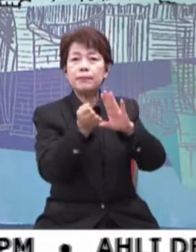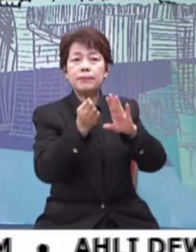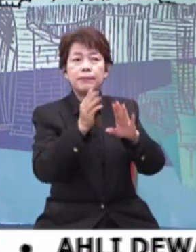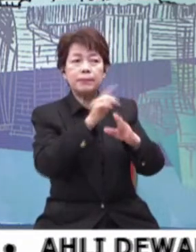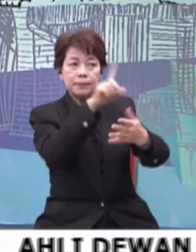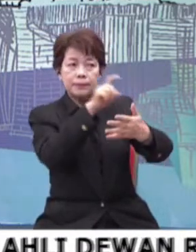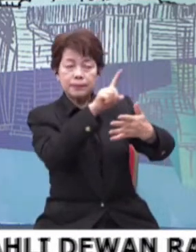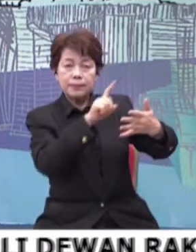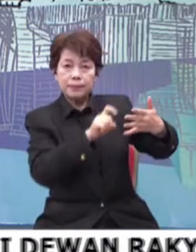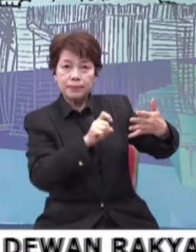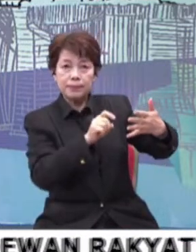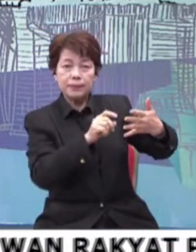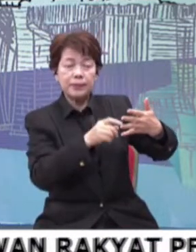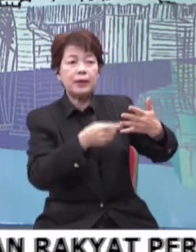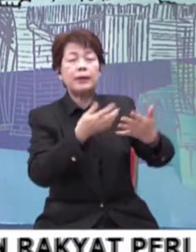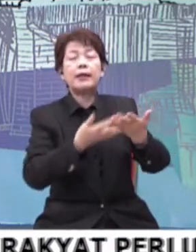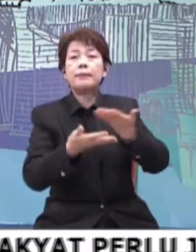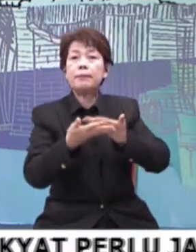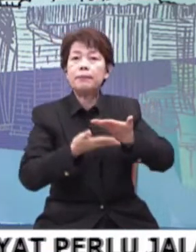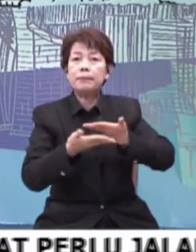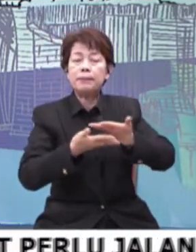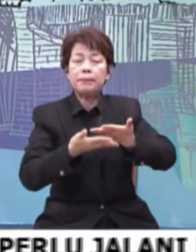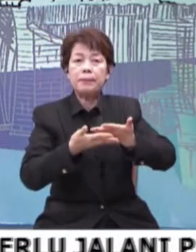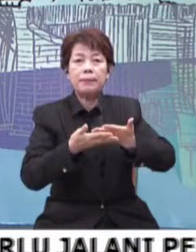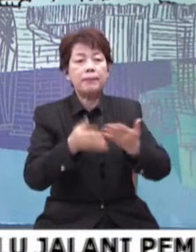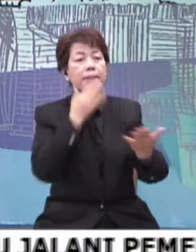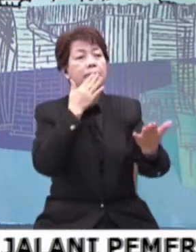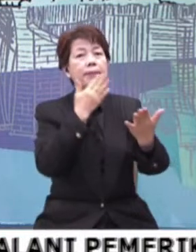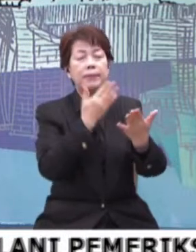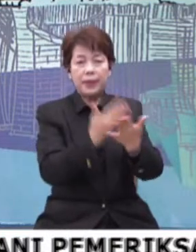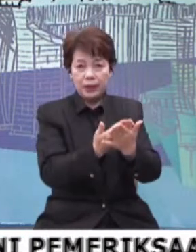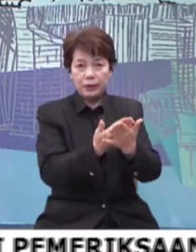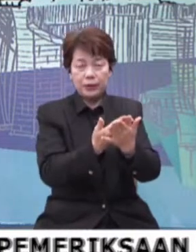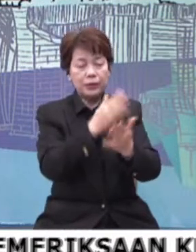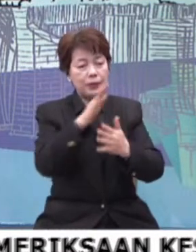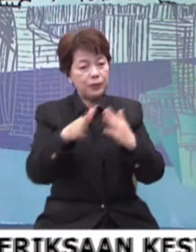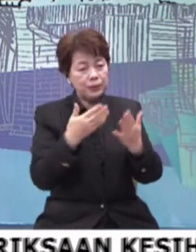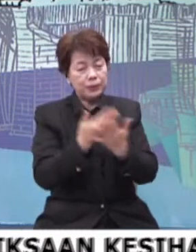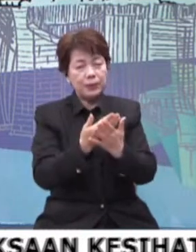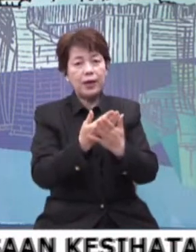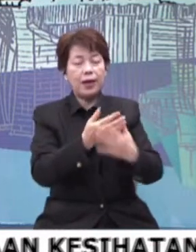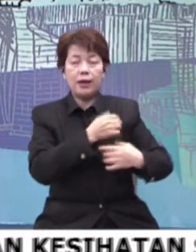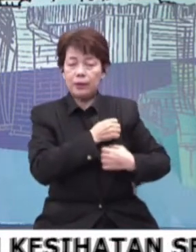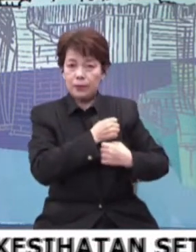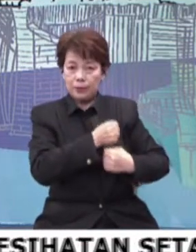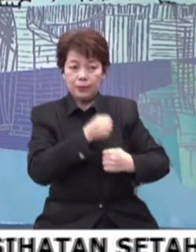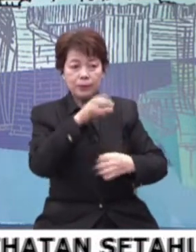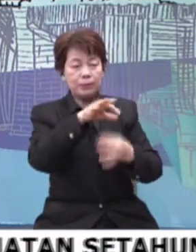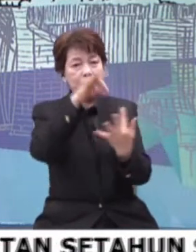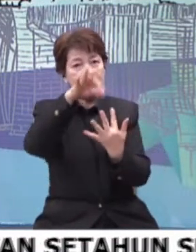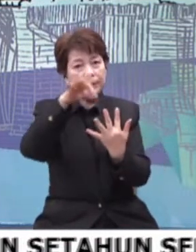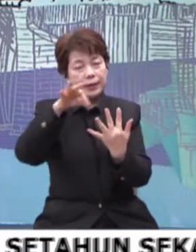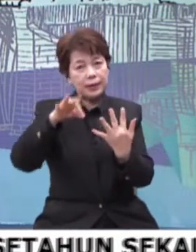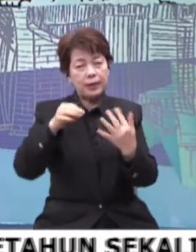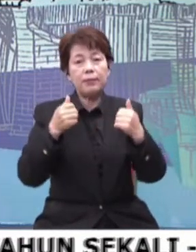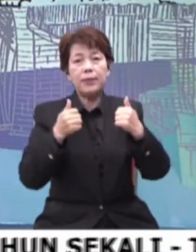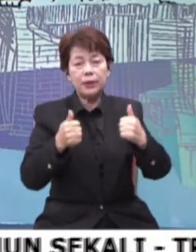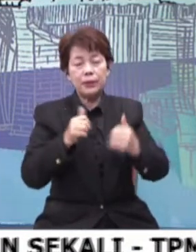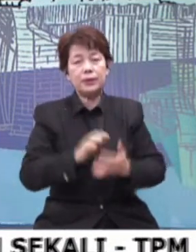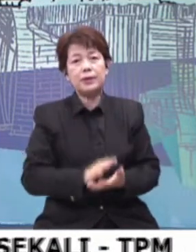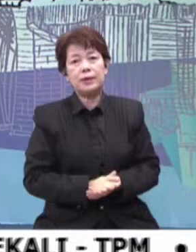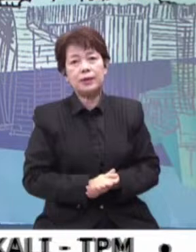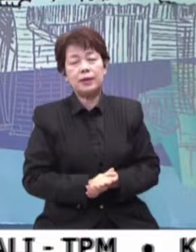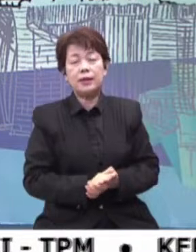akan ditapis dengan baik sebelum memasuki keanggotaan polisi tersebut dan juga soal yang sudah punya cowok dan ketika ini